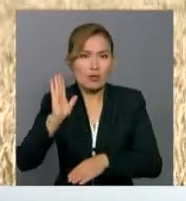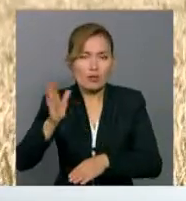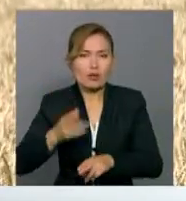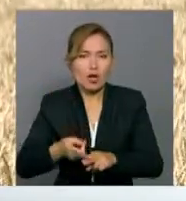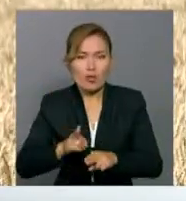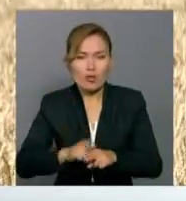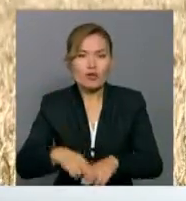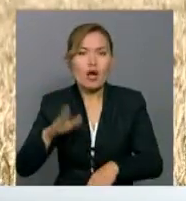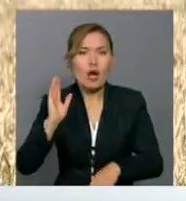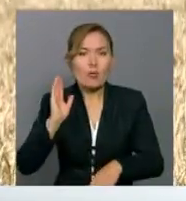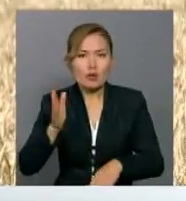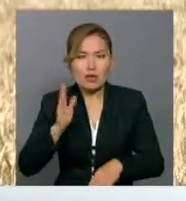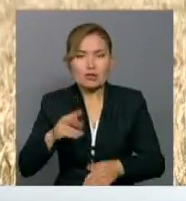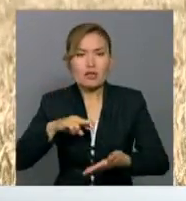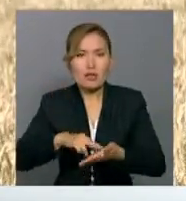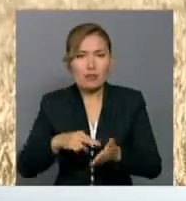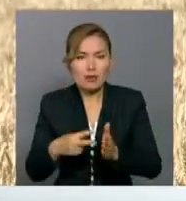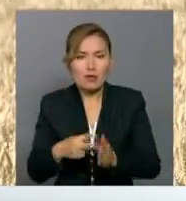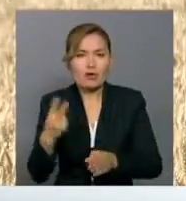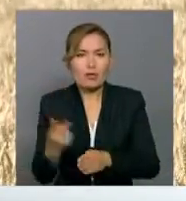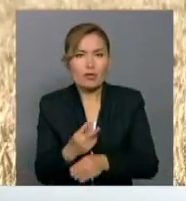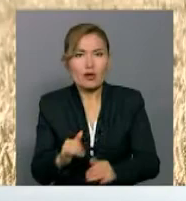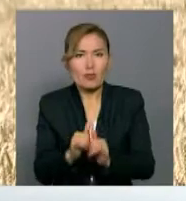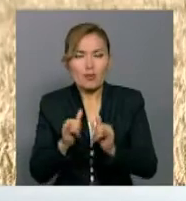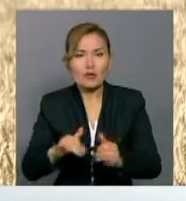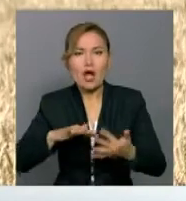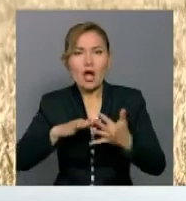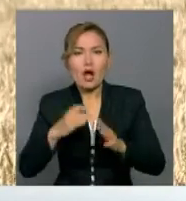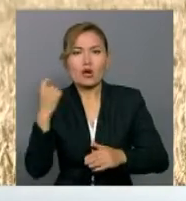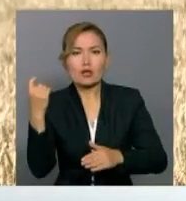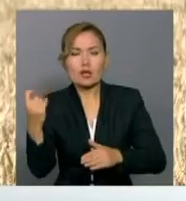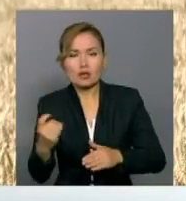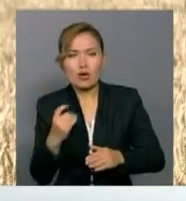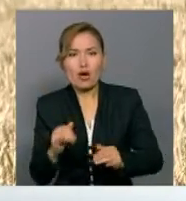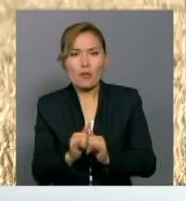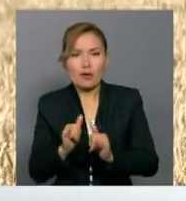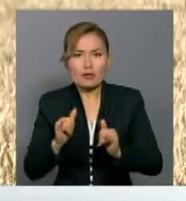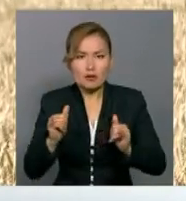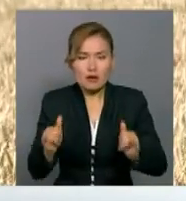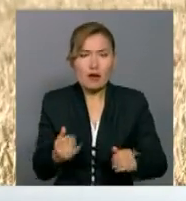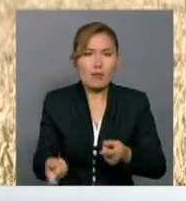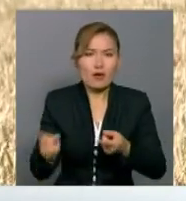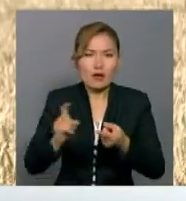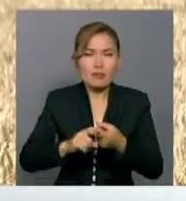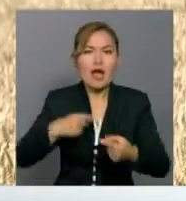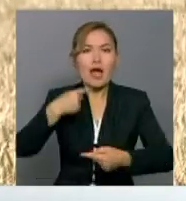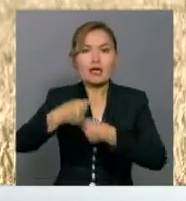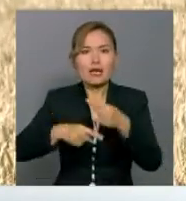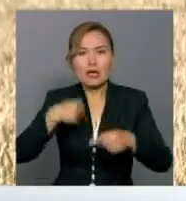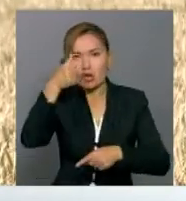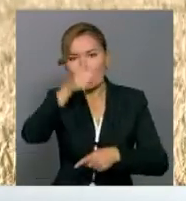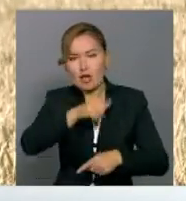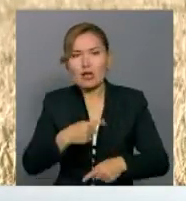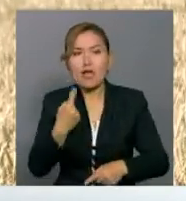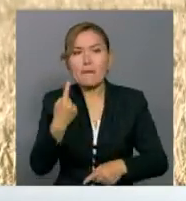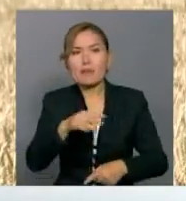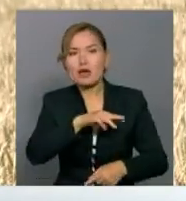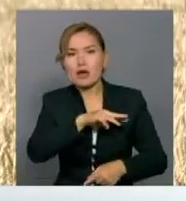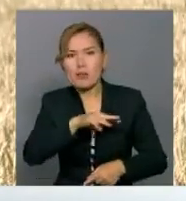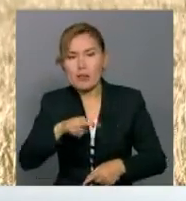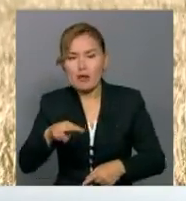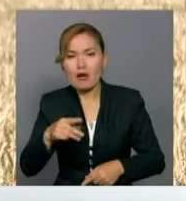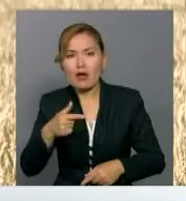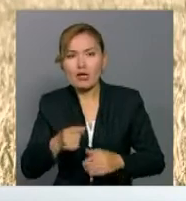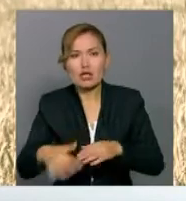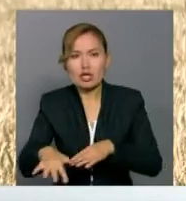дақылдарды өсіруді мықтап қолға алмақшы. Ауыл шаруашылығы алқаптарын әртараптандыруға байланысты келер жылы 1 миллион гектар алқапқа